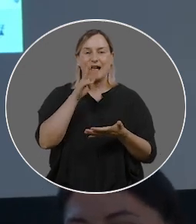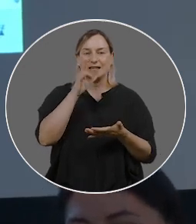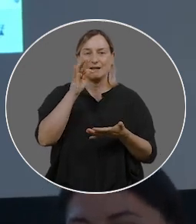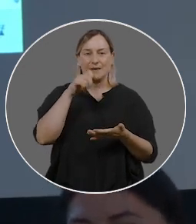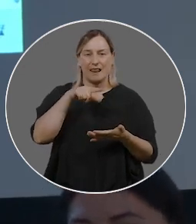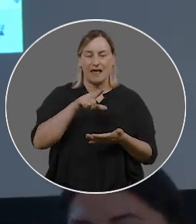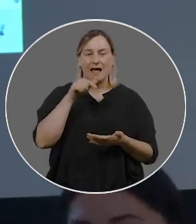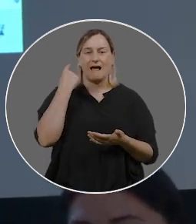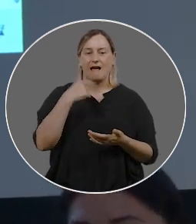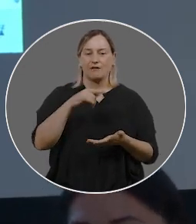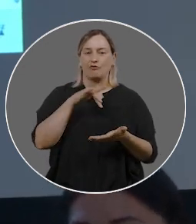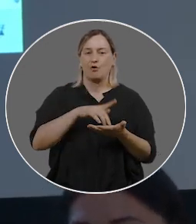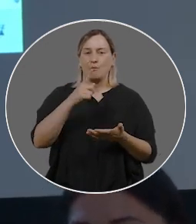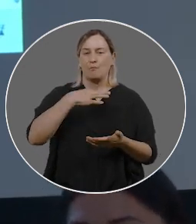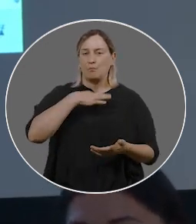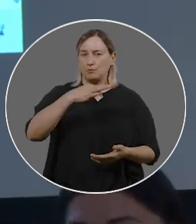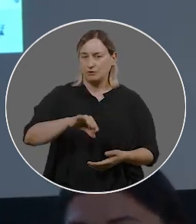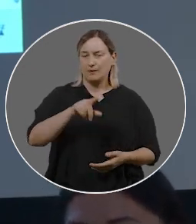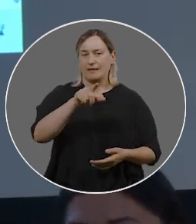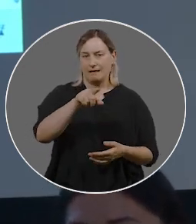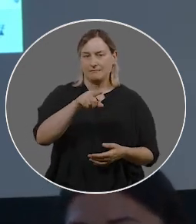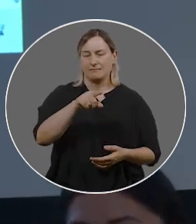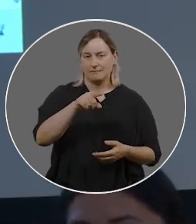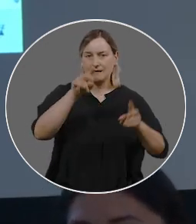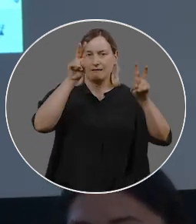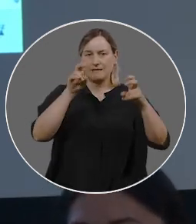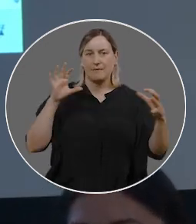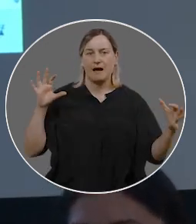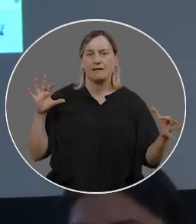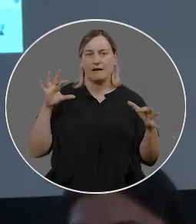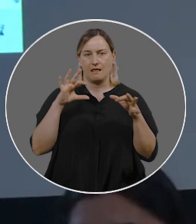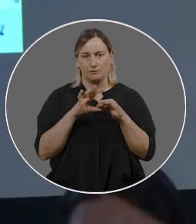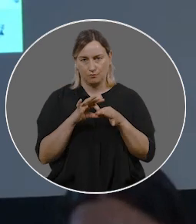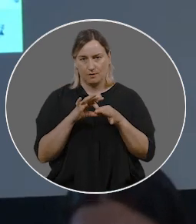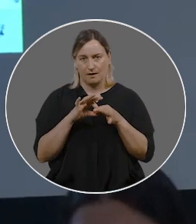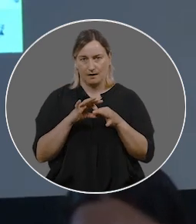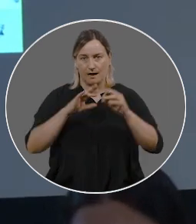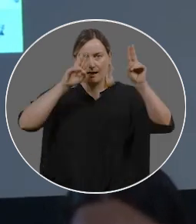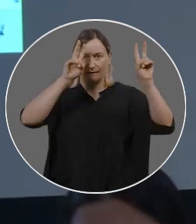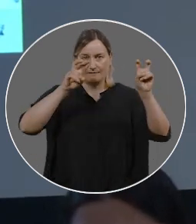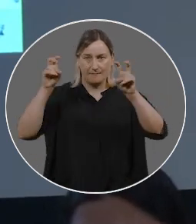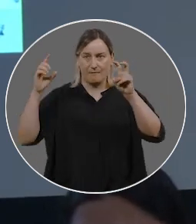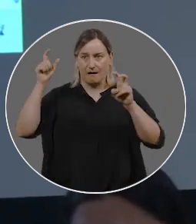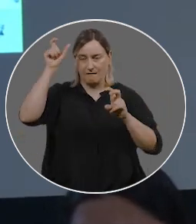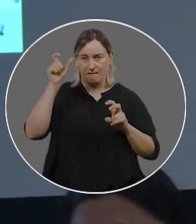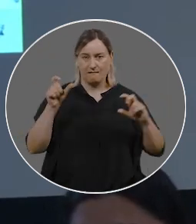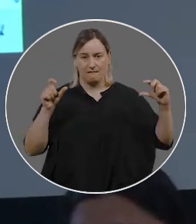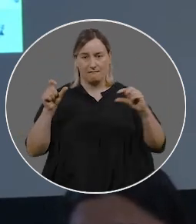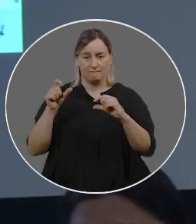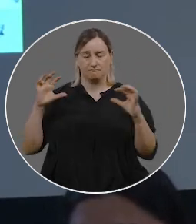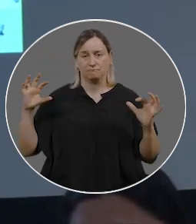hi ha una possibilitat de relacionar les capçaleres, d'indicar